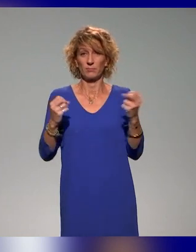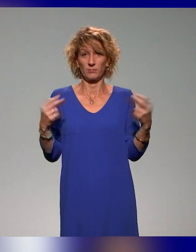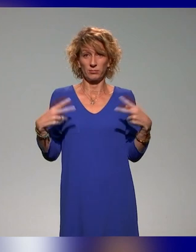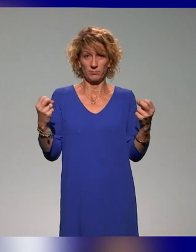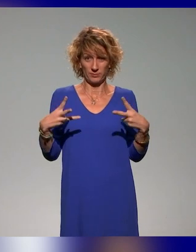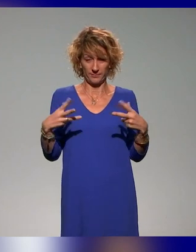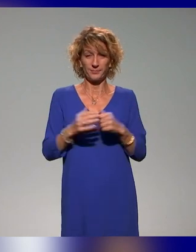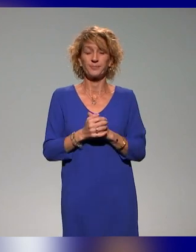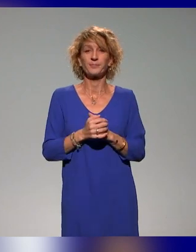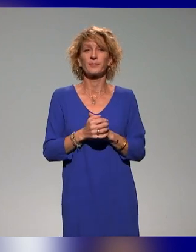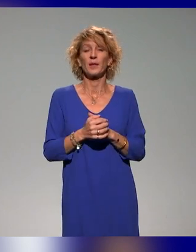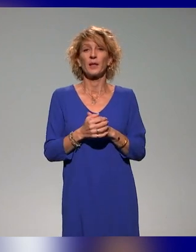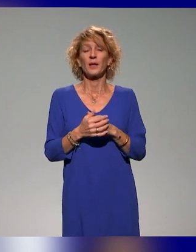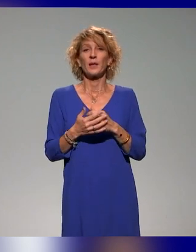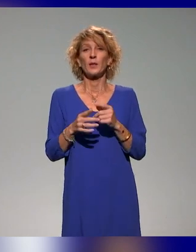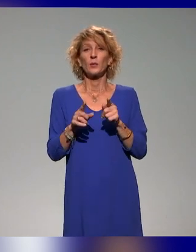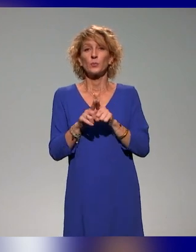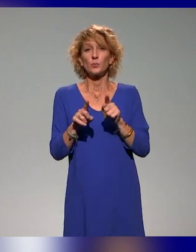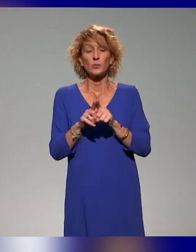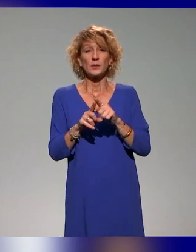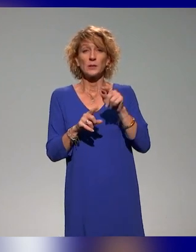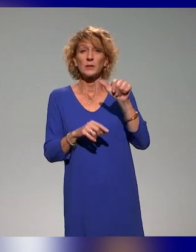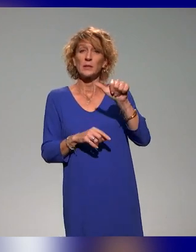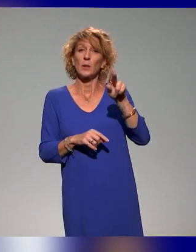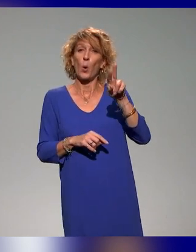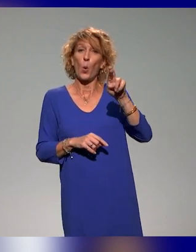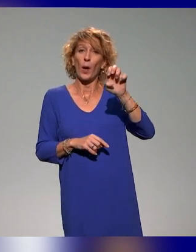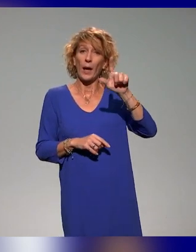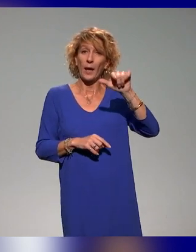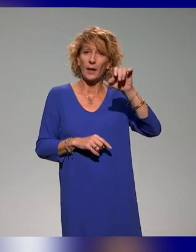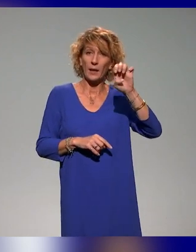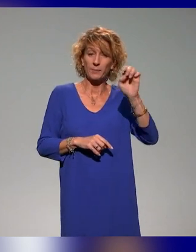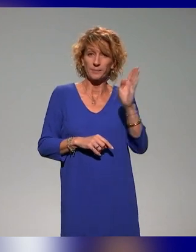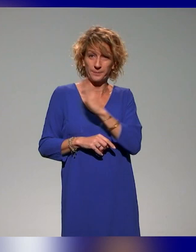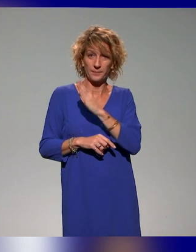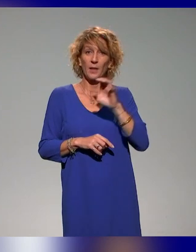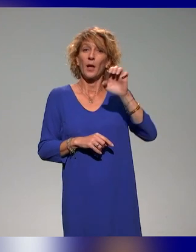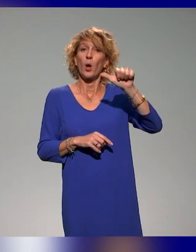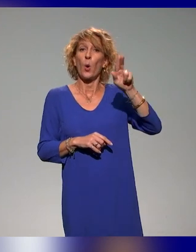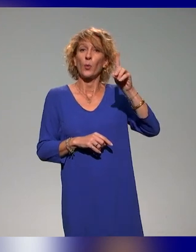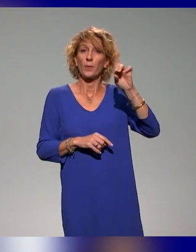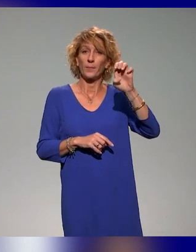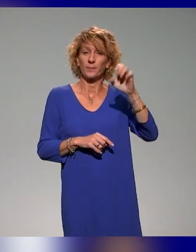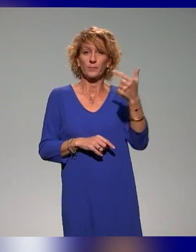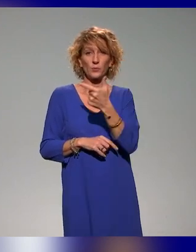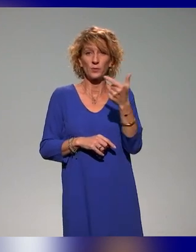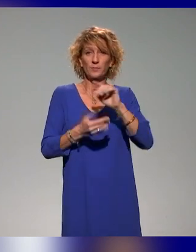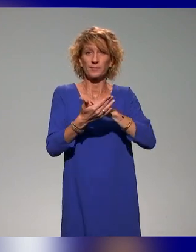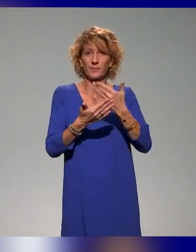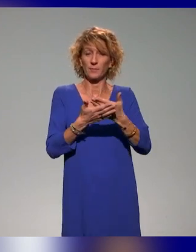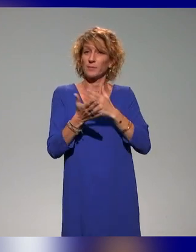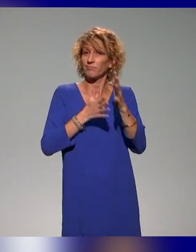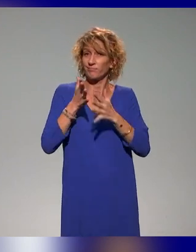séquence. Et Aurélie et Aude, qui sont les interprètes en langue des signes française. Donc, il y aura les